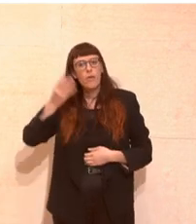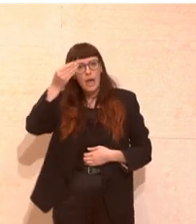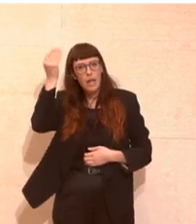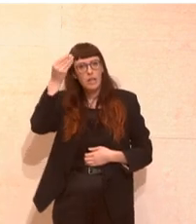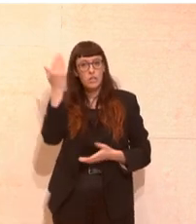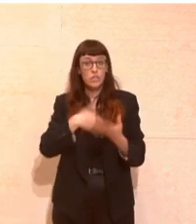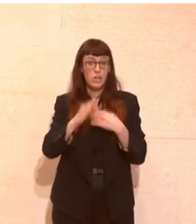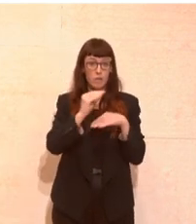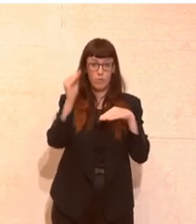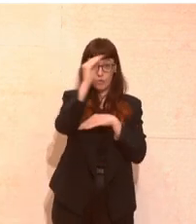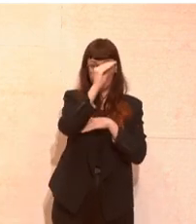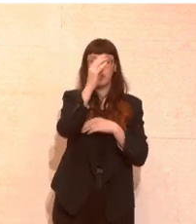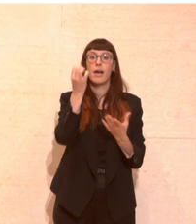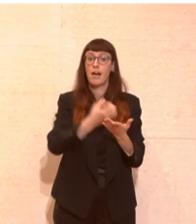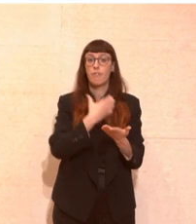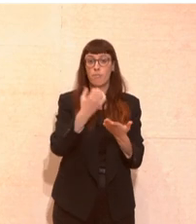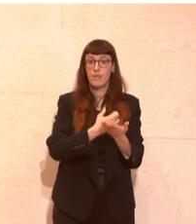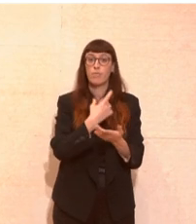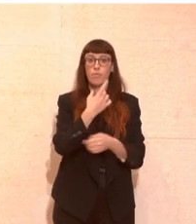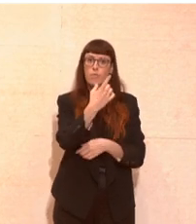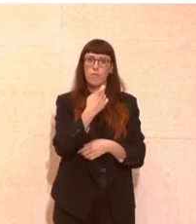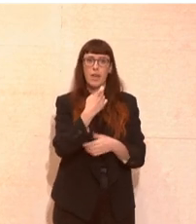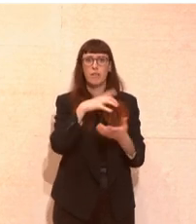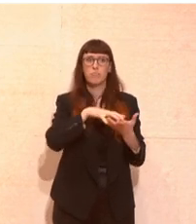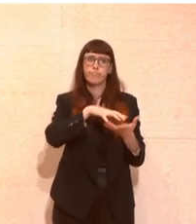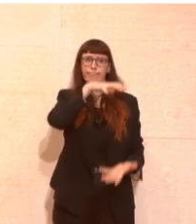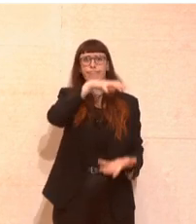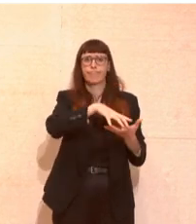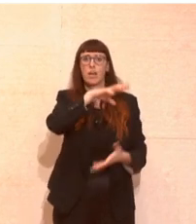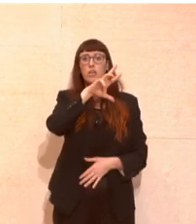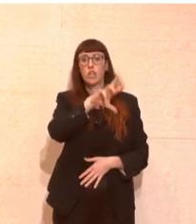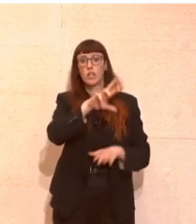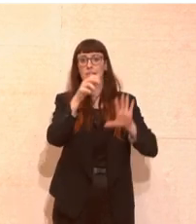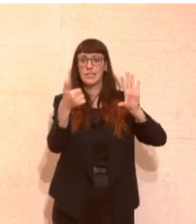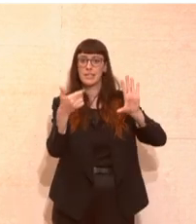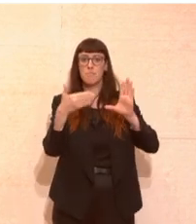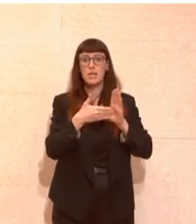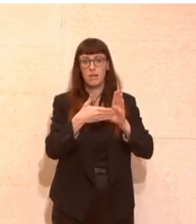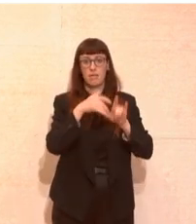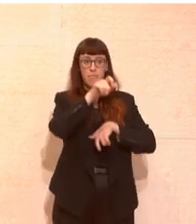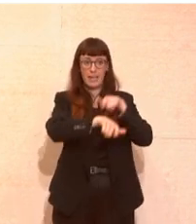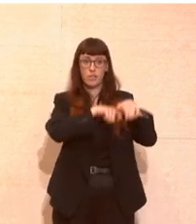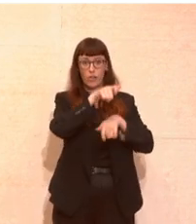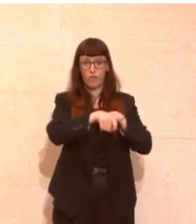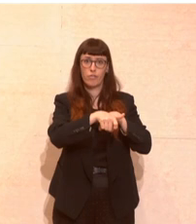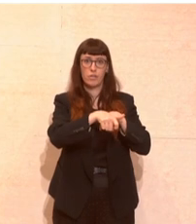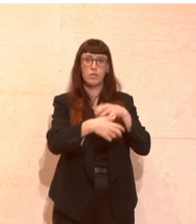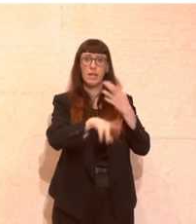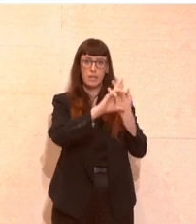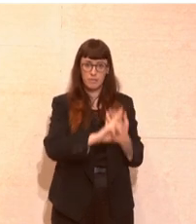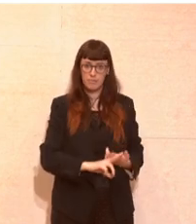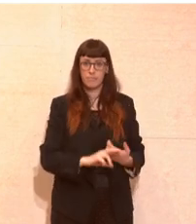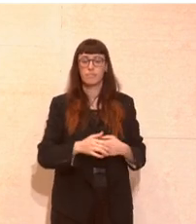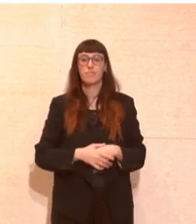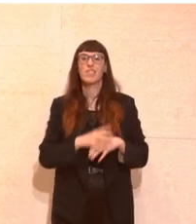données aussi basées sur une très grande cohorte, 36 000 personnes de population générale aux États-Unis. Si on dort moins que 7 heures par nuit